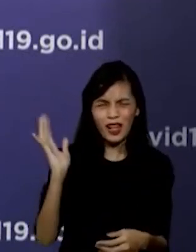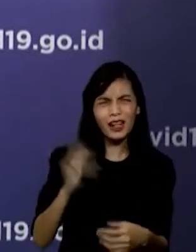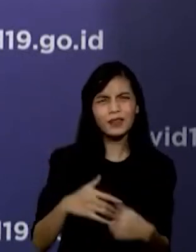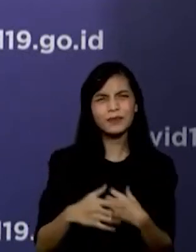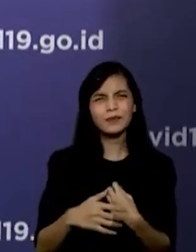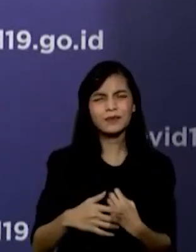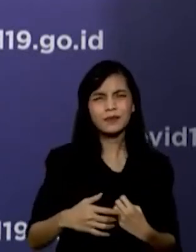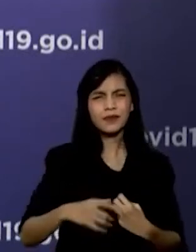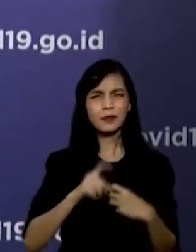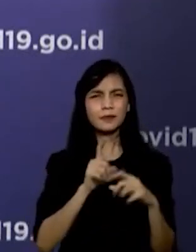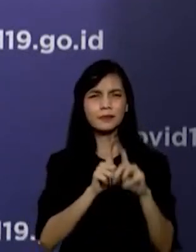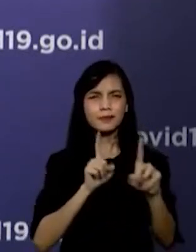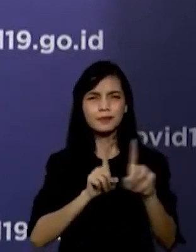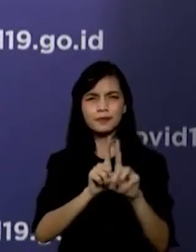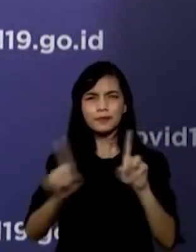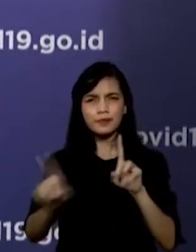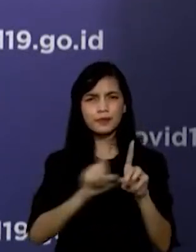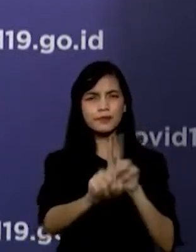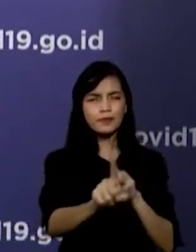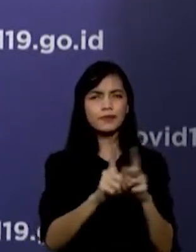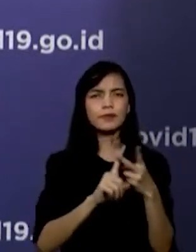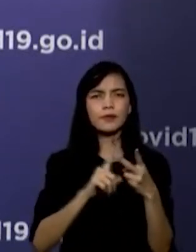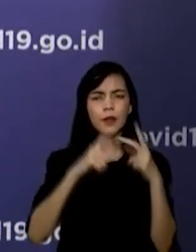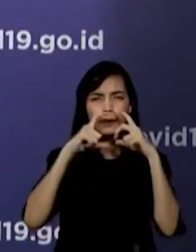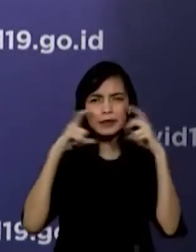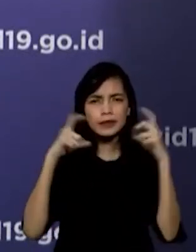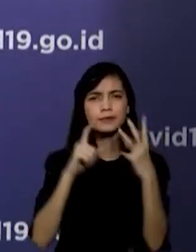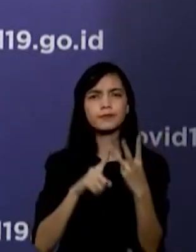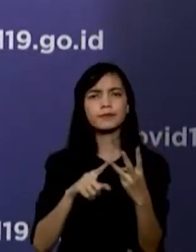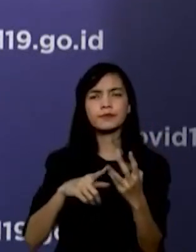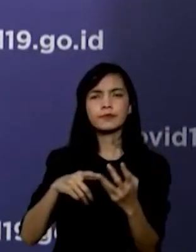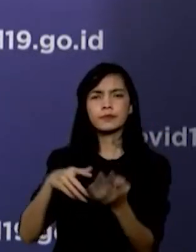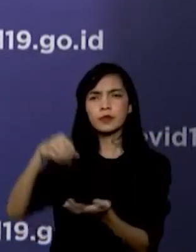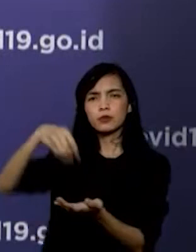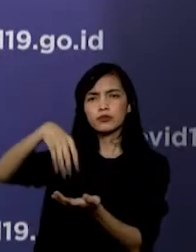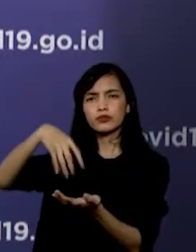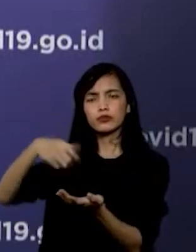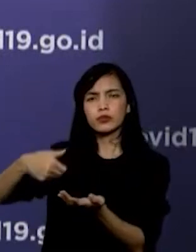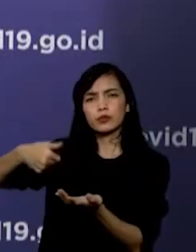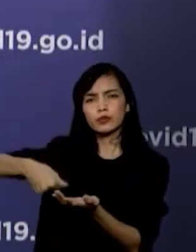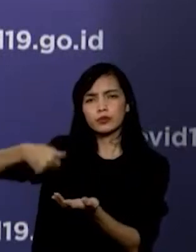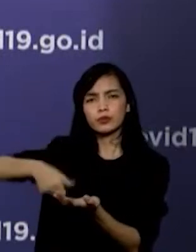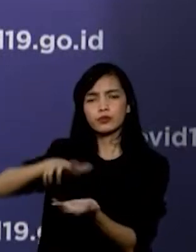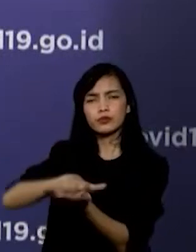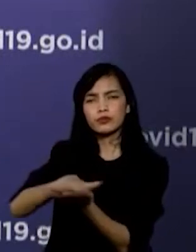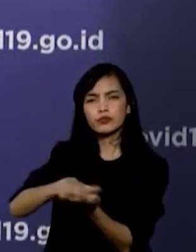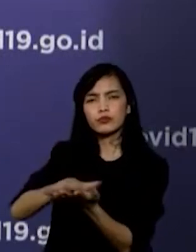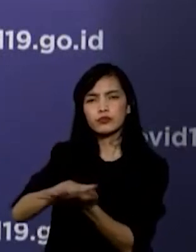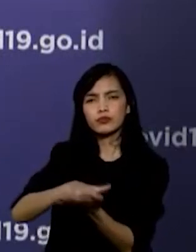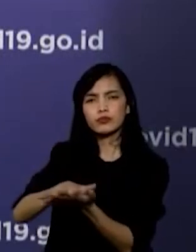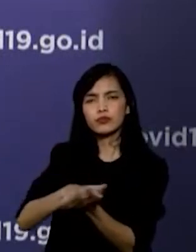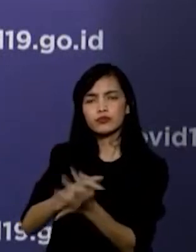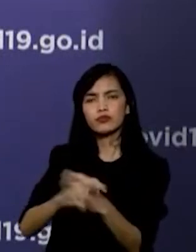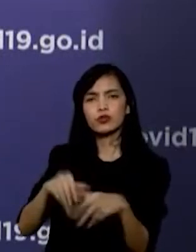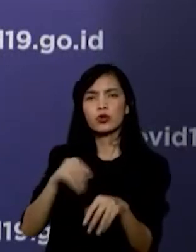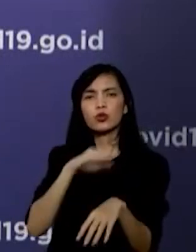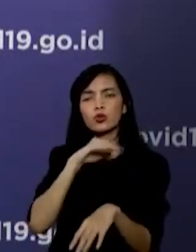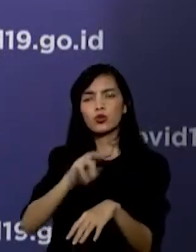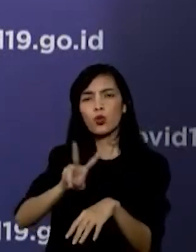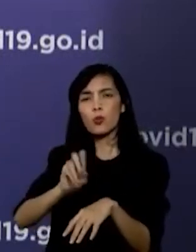ketahui. Jaga jarak, pakai masker, cuci tangan dengan sabun dan air sesering mungkin dengan minimal 20